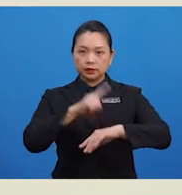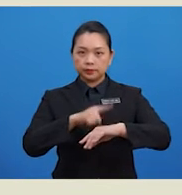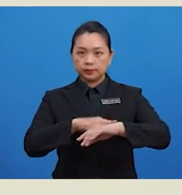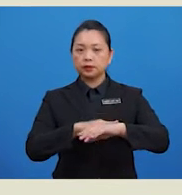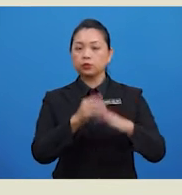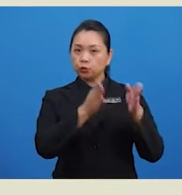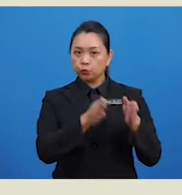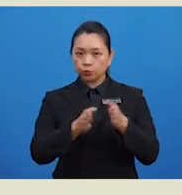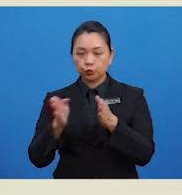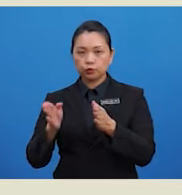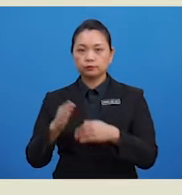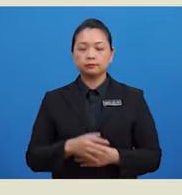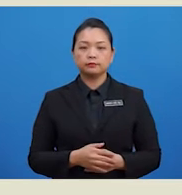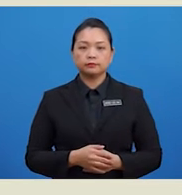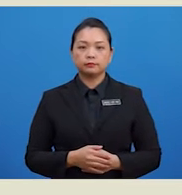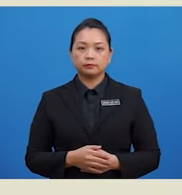penyusunan dilakukan.